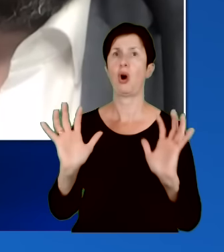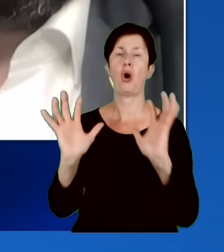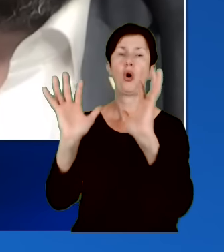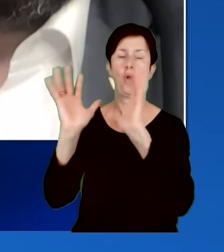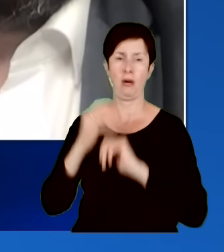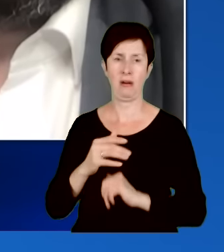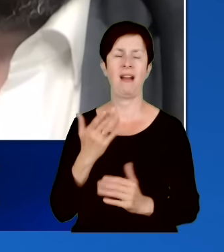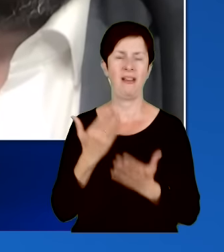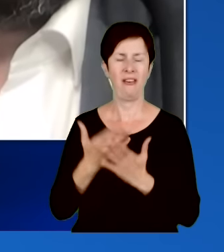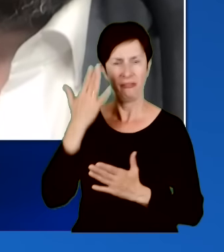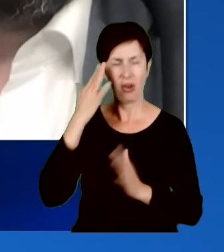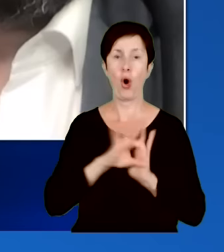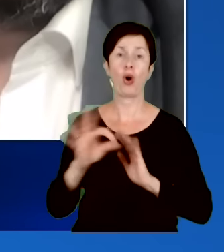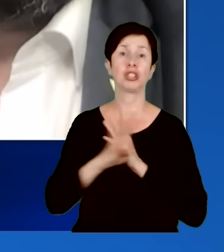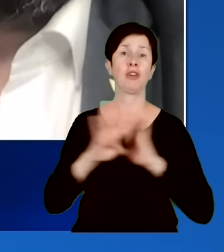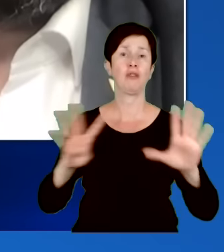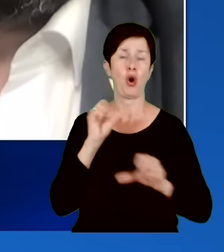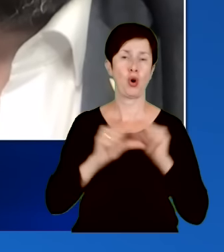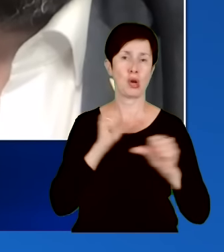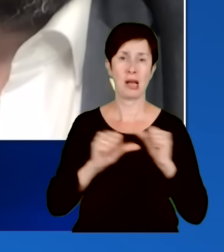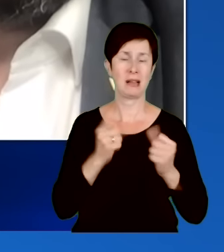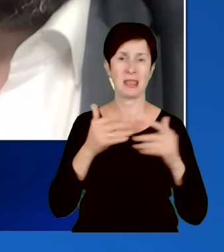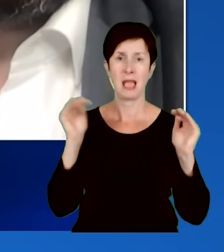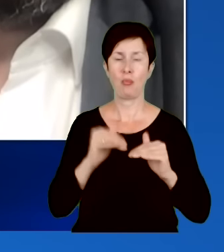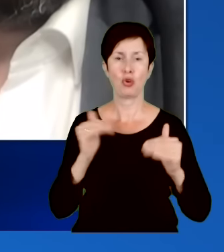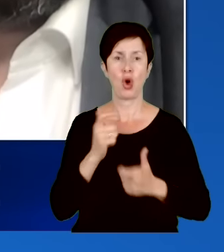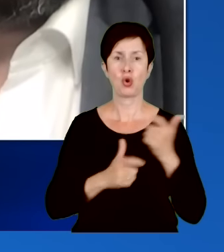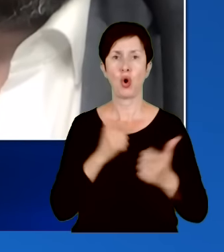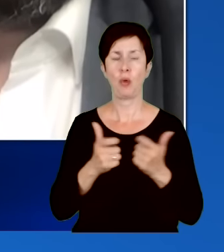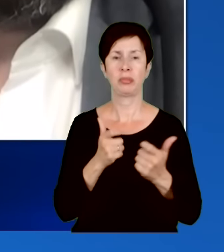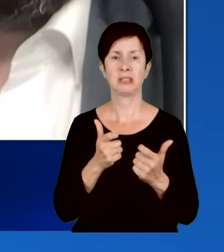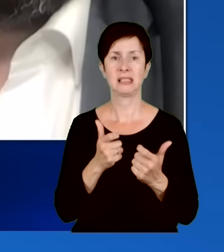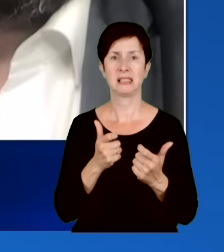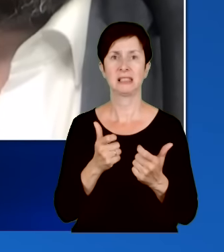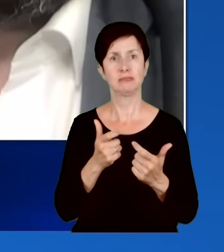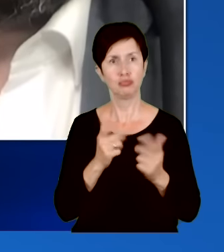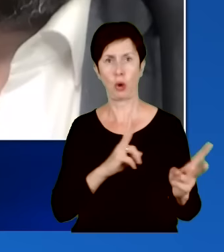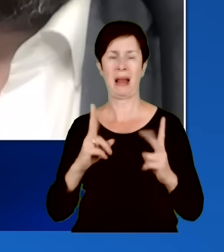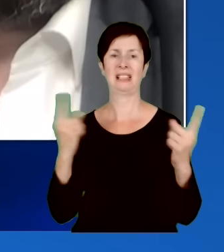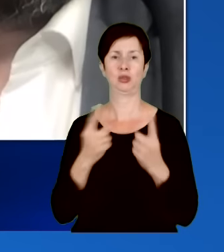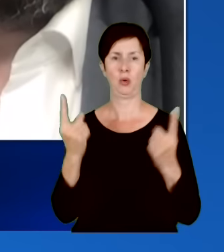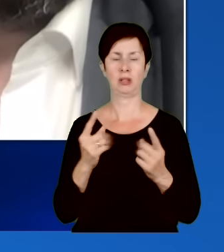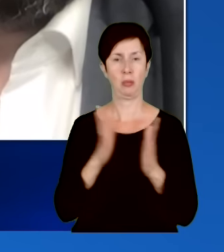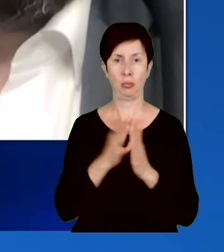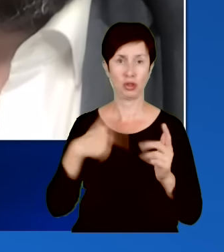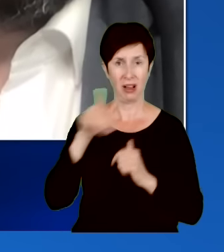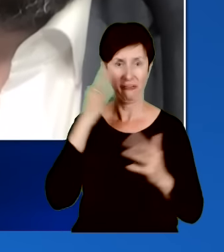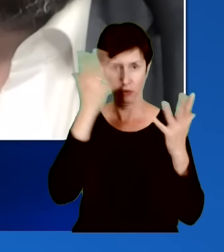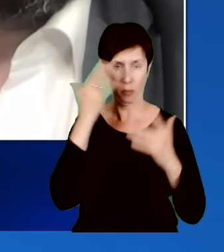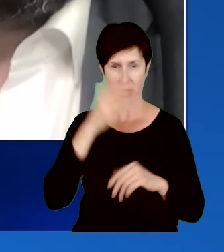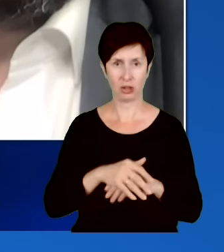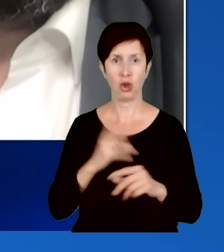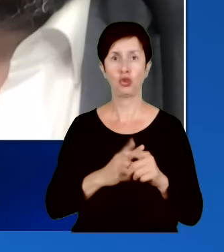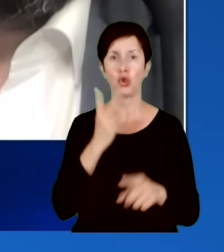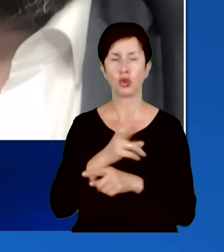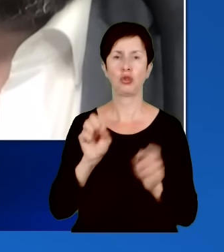od 99 roku nie można doprowadzić do sytuacji normalności ponieważ proszę sobie obrazi że dostęp do tajne i ściśle